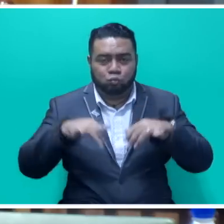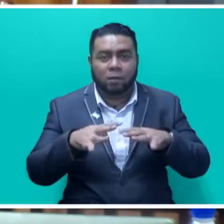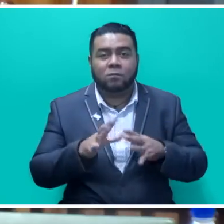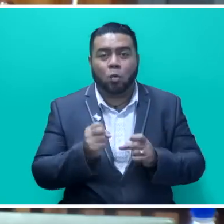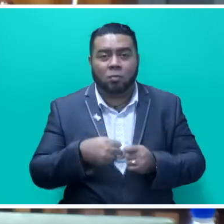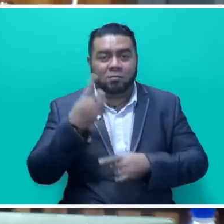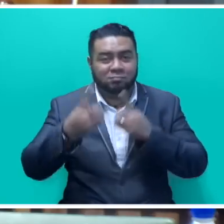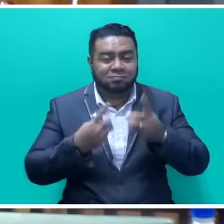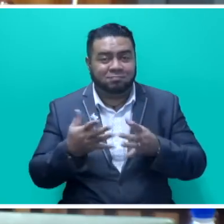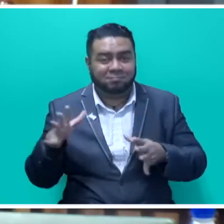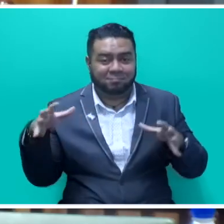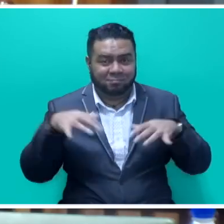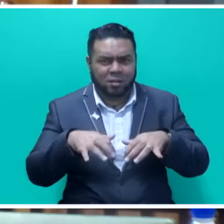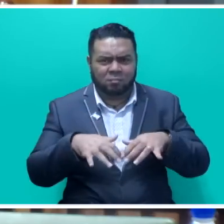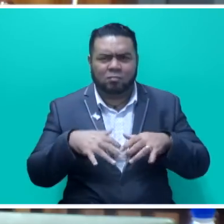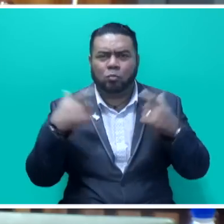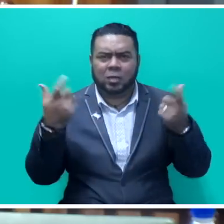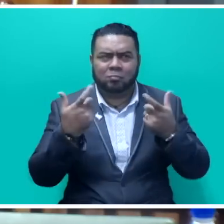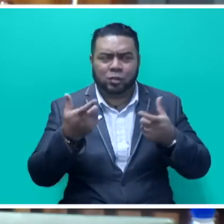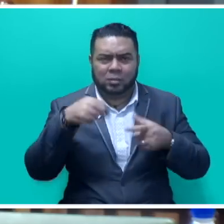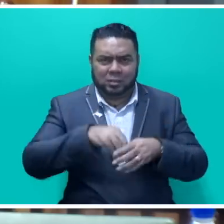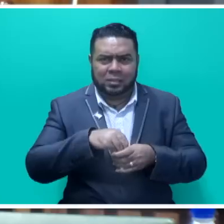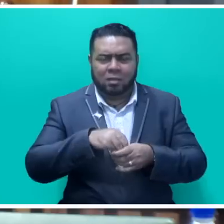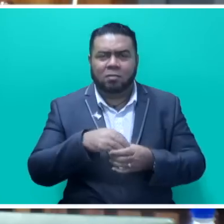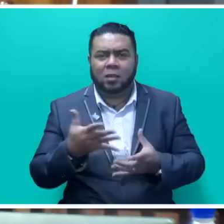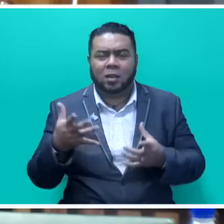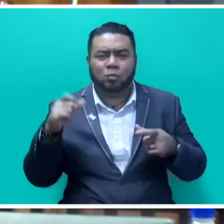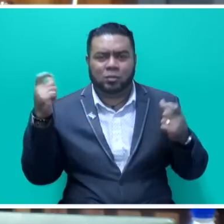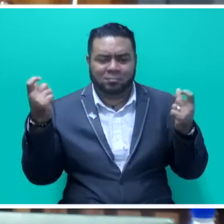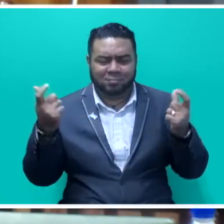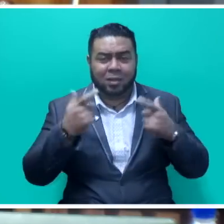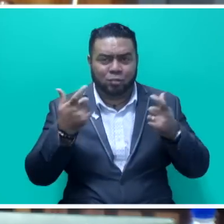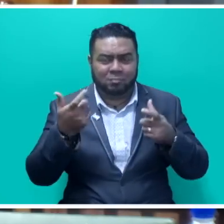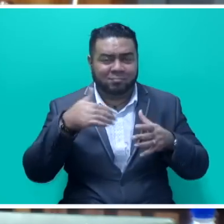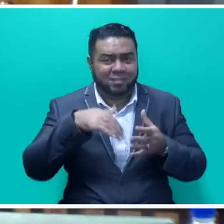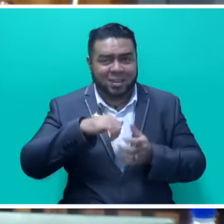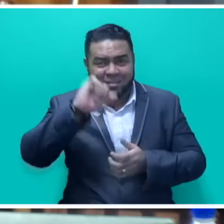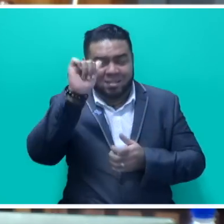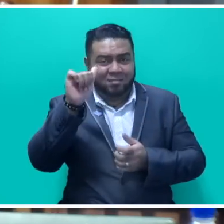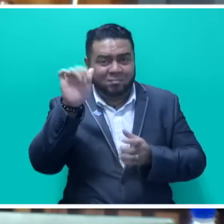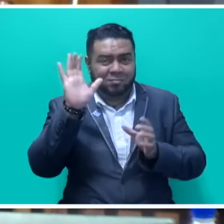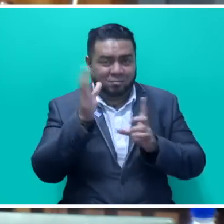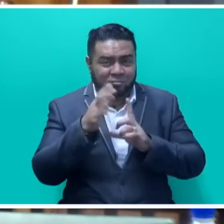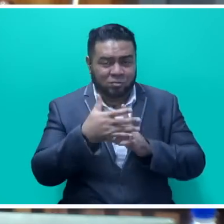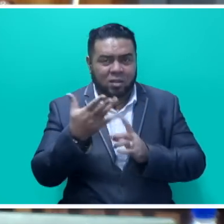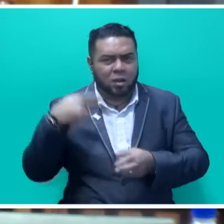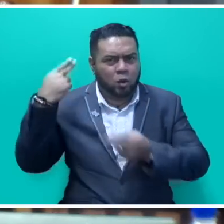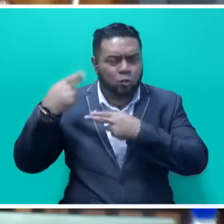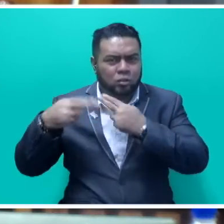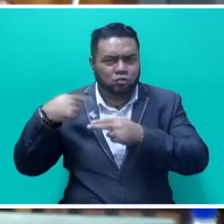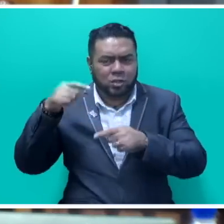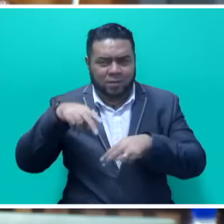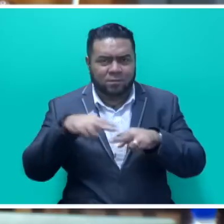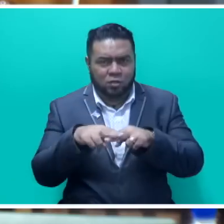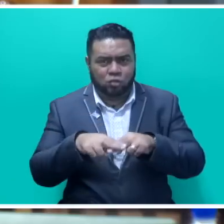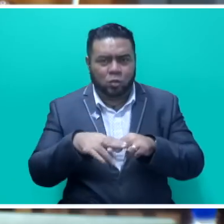नेतृत्व भारत के लोकप्रिय विदेश मंत्री डॉक्टर सुब्रमण्यम जयशंकर जी कर